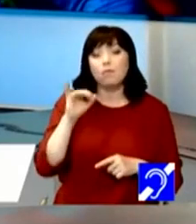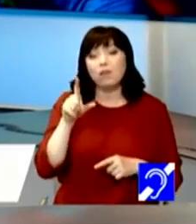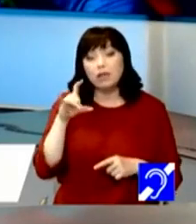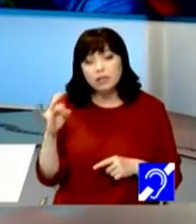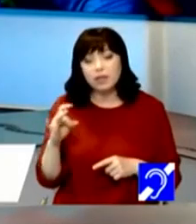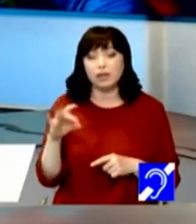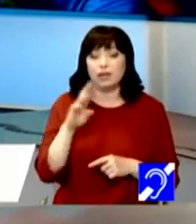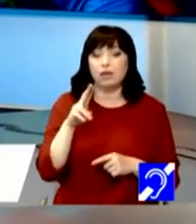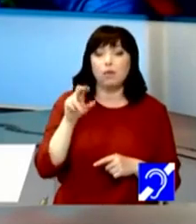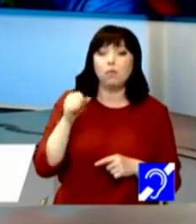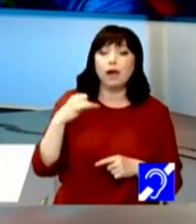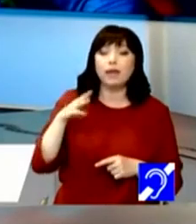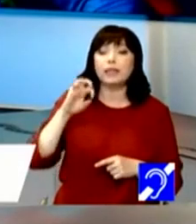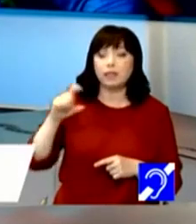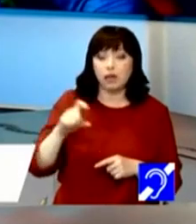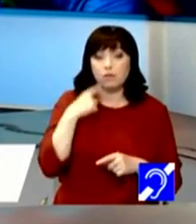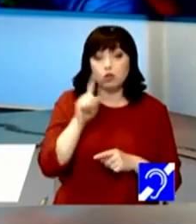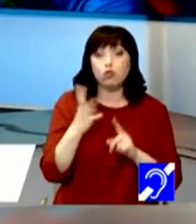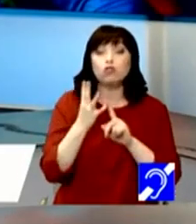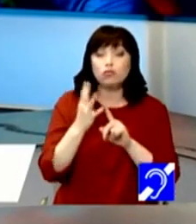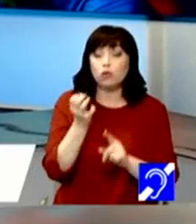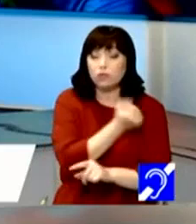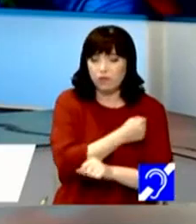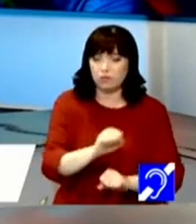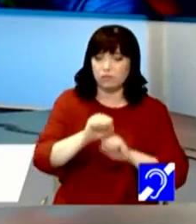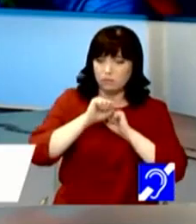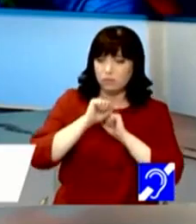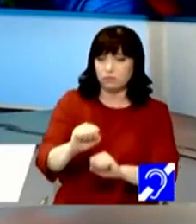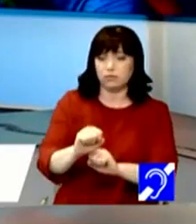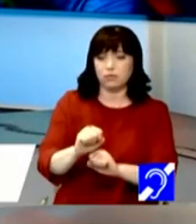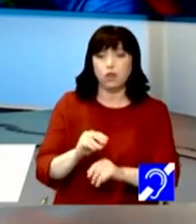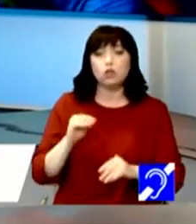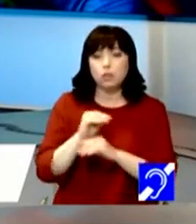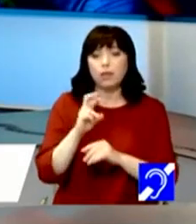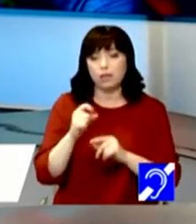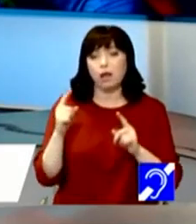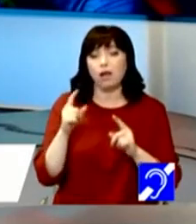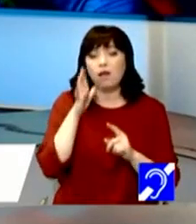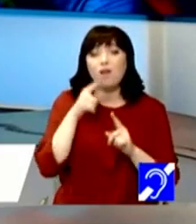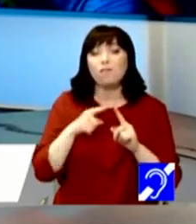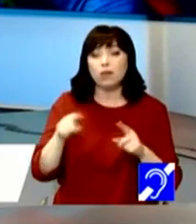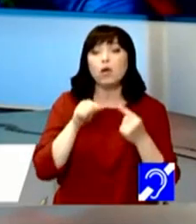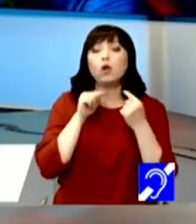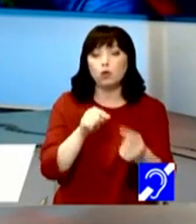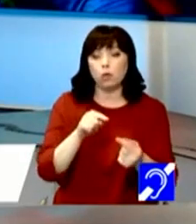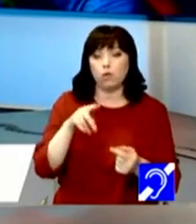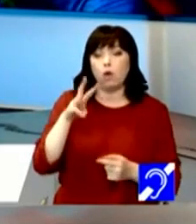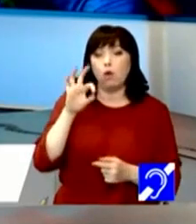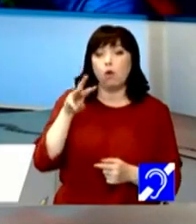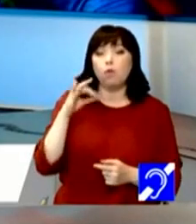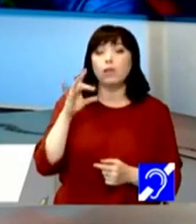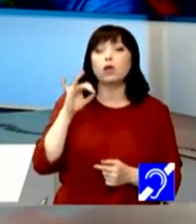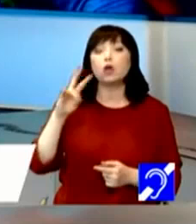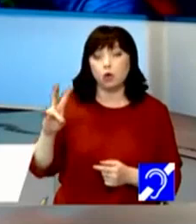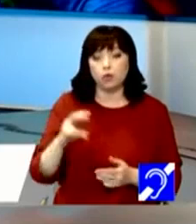BioNTech. Mai multe studii arată că doza 4 oferă o protecție suplimentară pe termen scurt împotriva infecției cu Omicron și a